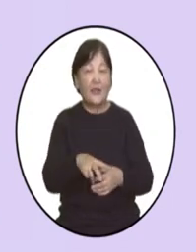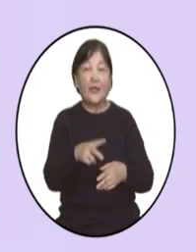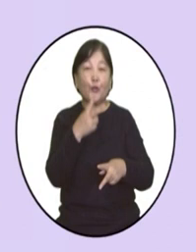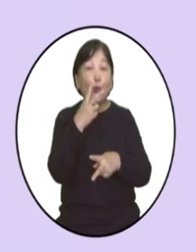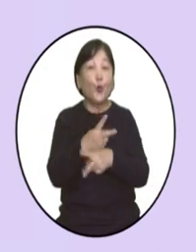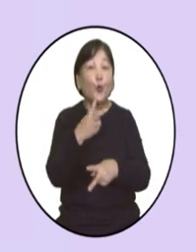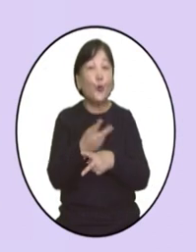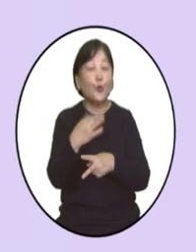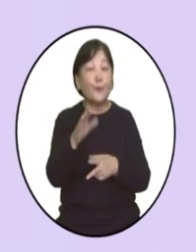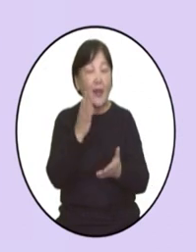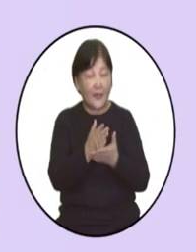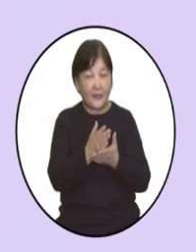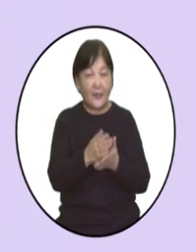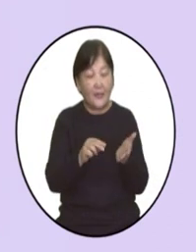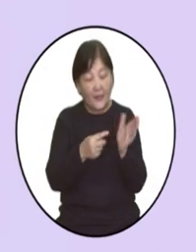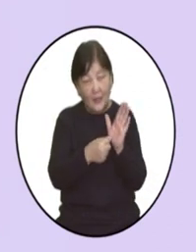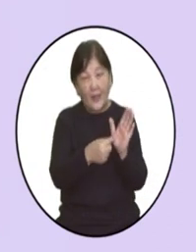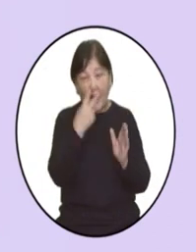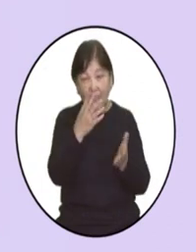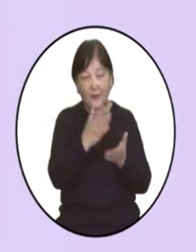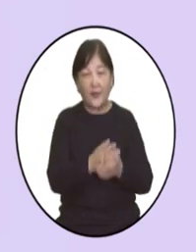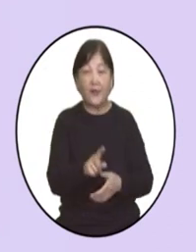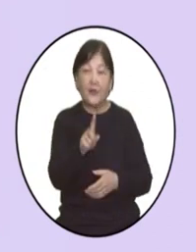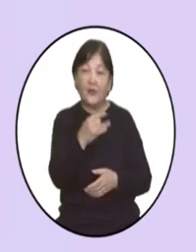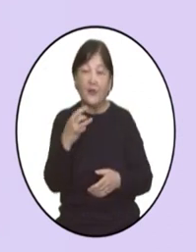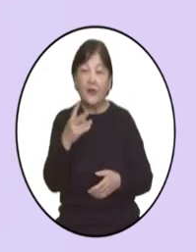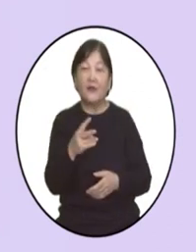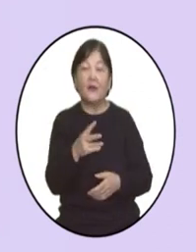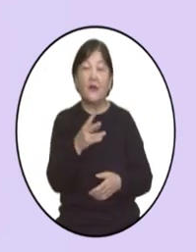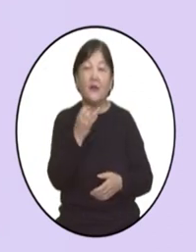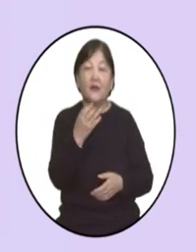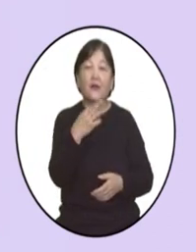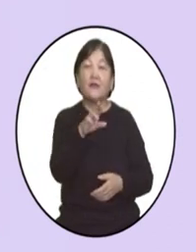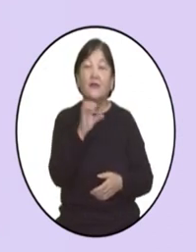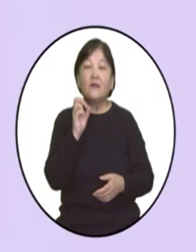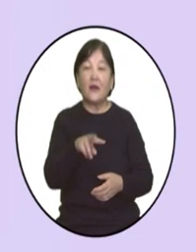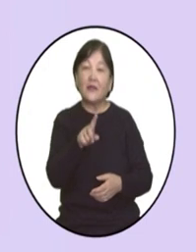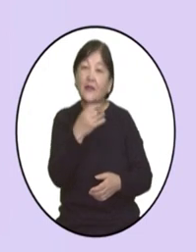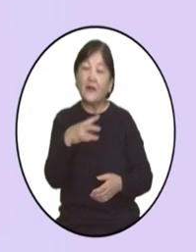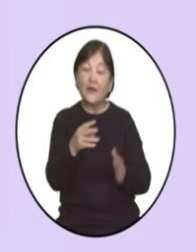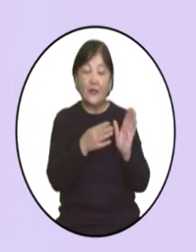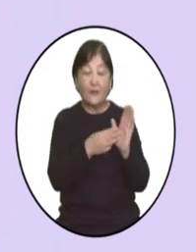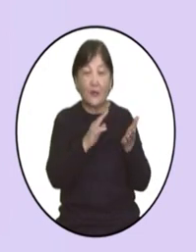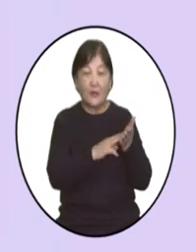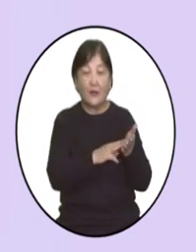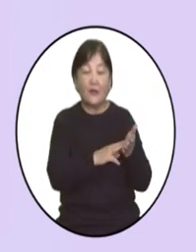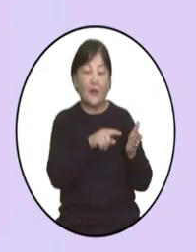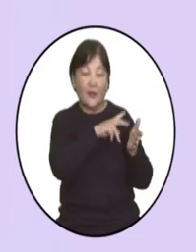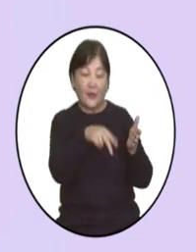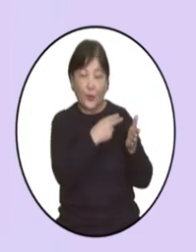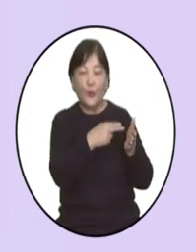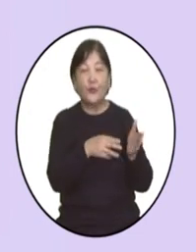хууль эндээс ингэ гарч ирж байгаа. Өөрөөрлөл хийн, идеал хийн үндсэн тэгшдэгэл буюу Менделеев Калпроны